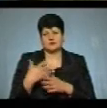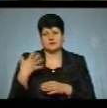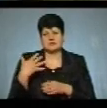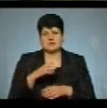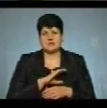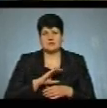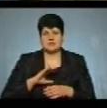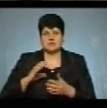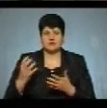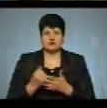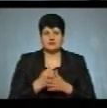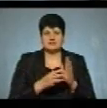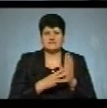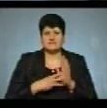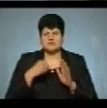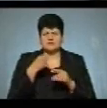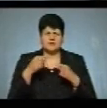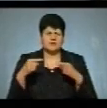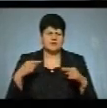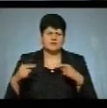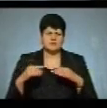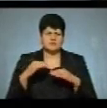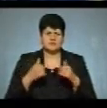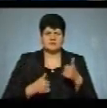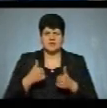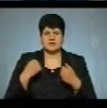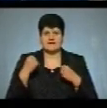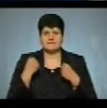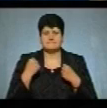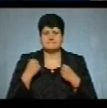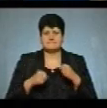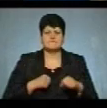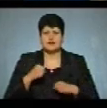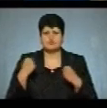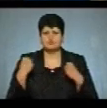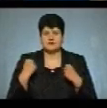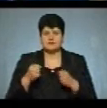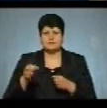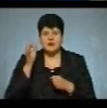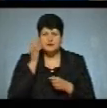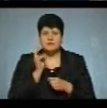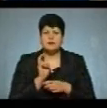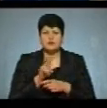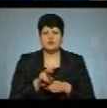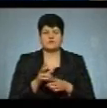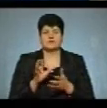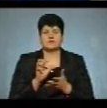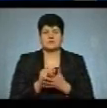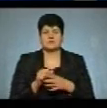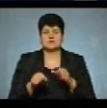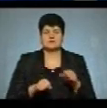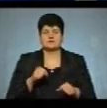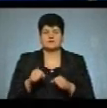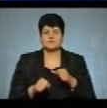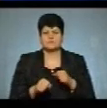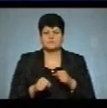здобув за 8 років на різнорівневих змаганнях у велоспорті. Спортсмен пригадує, як прийшов у секцію велоспорту.